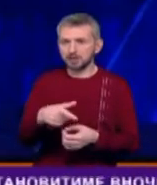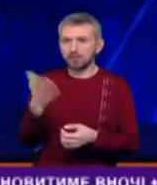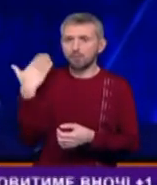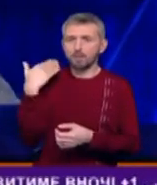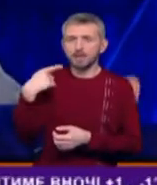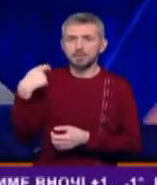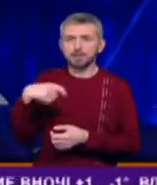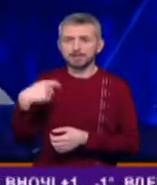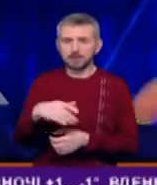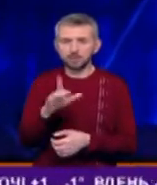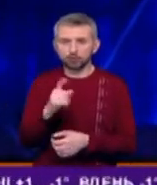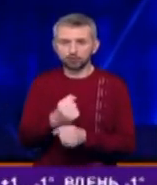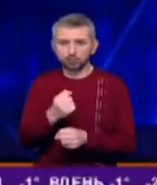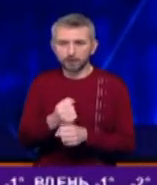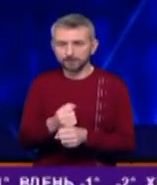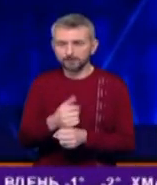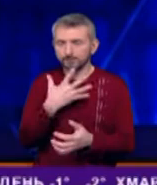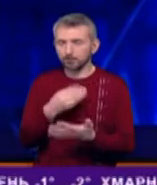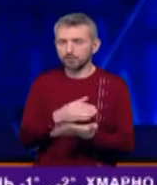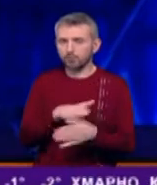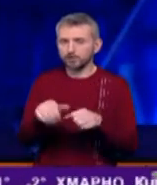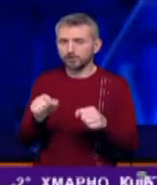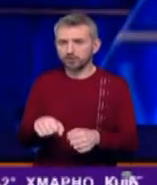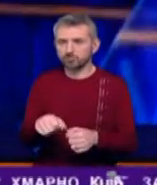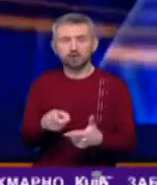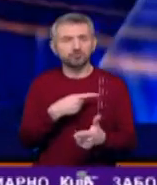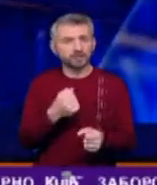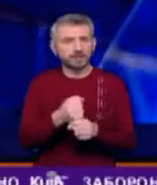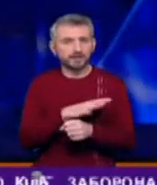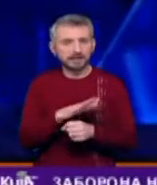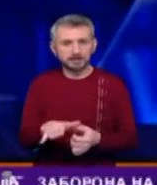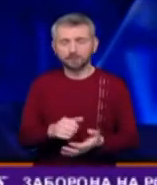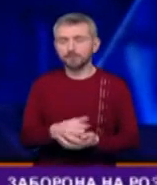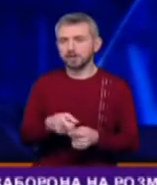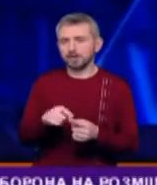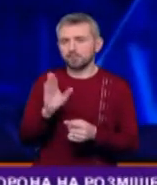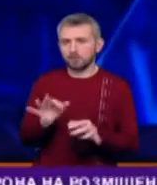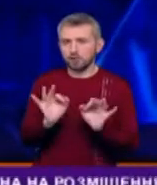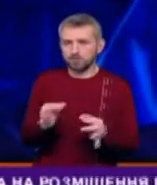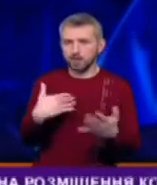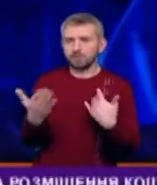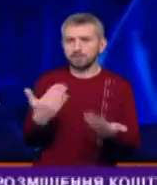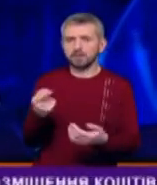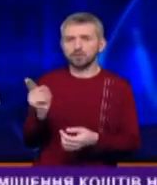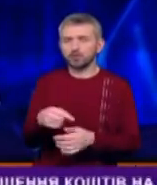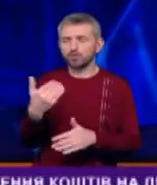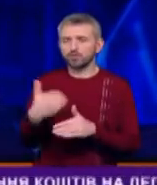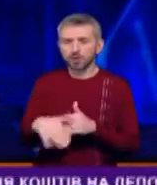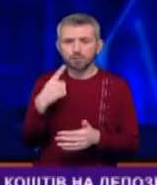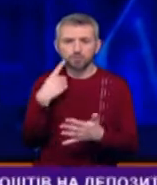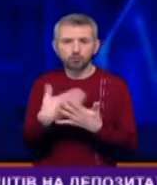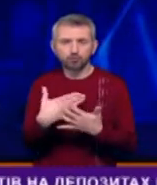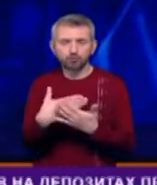попередні президенти здійснив в межах своїх повноважень, і приймає, чи не здійснив, зокрема, це буде нормальний підхід. І тоді вже